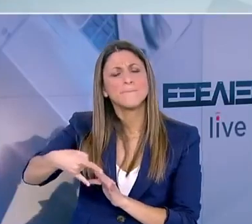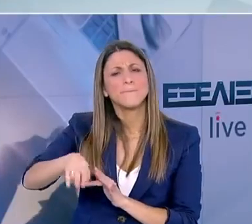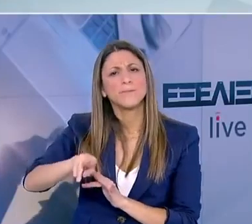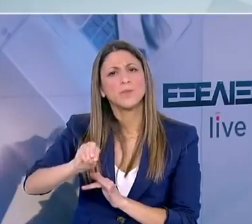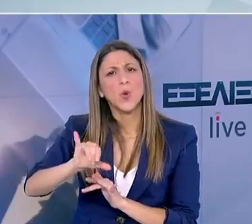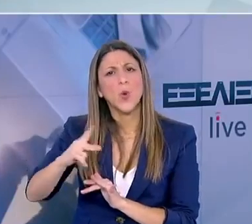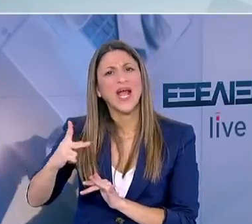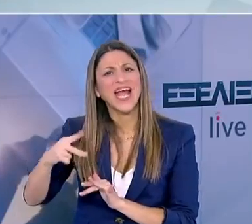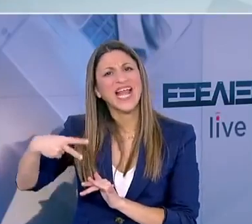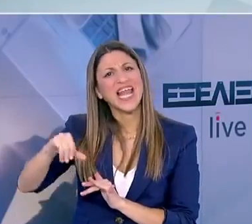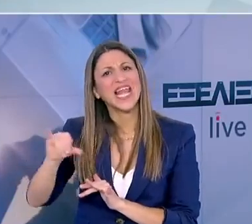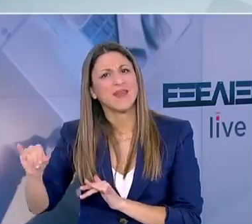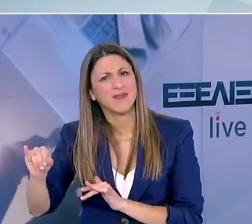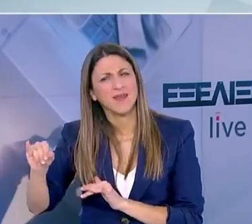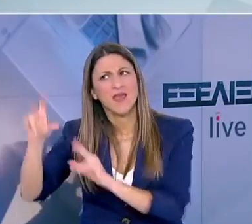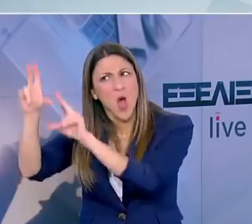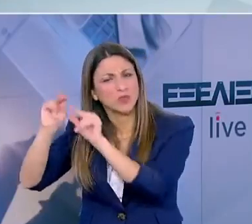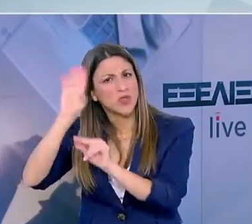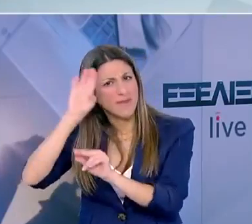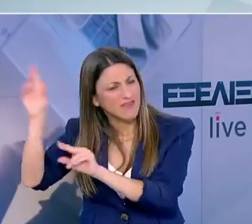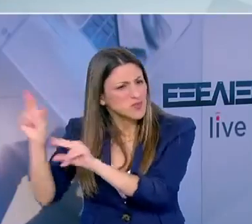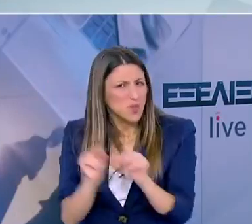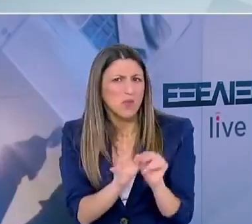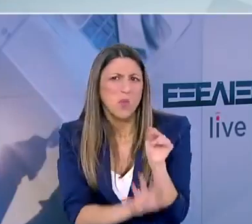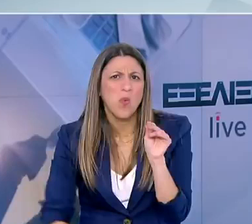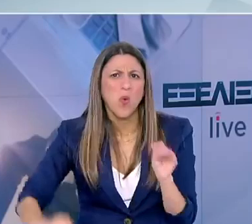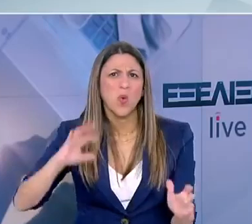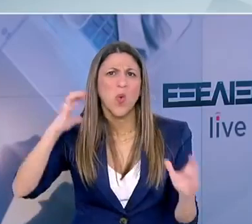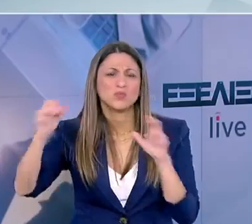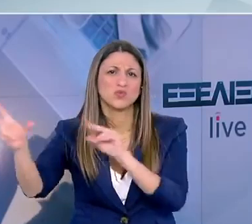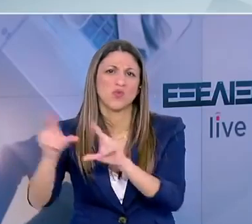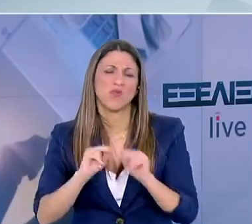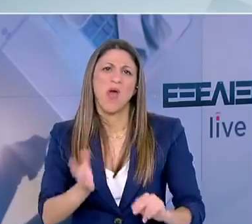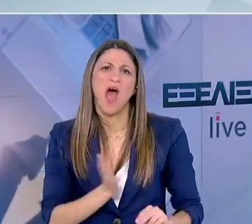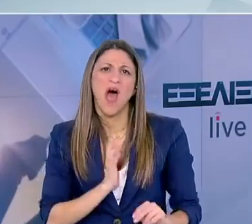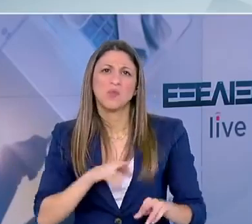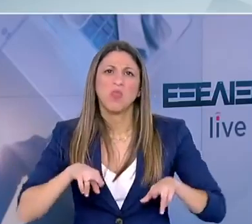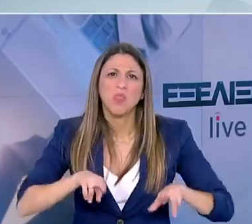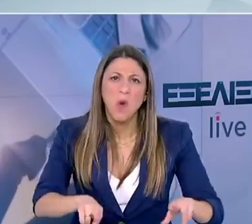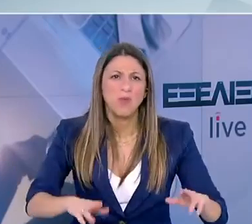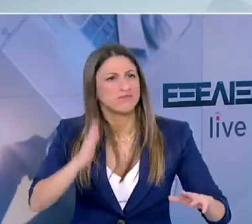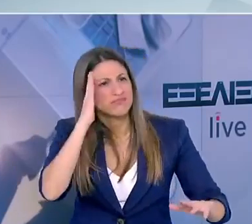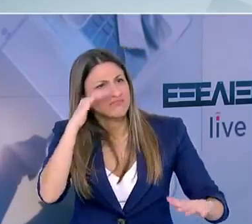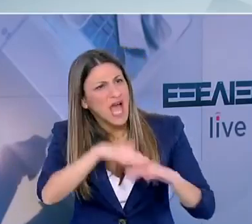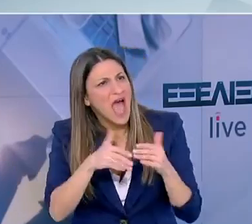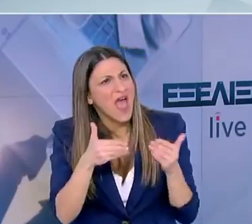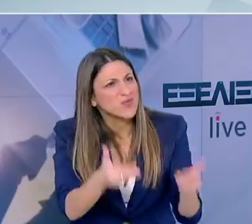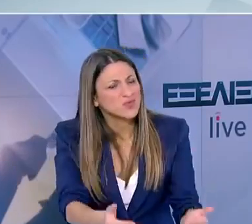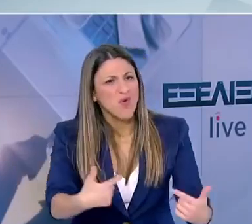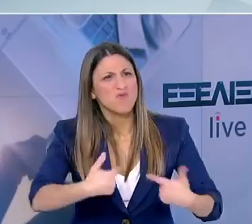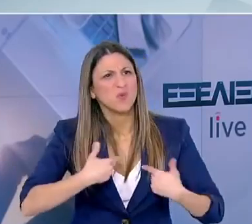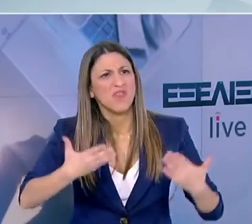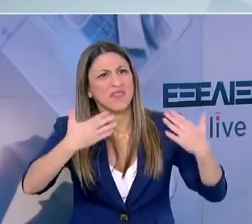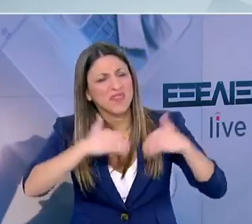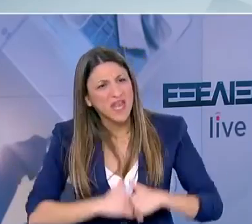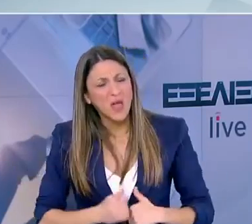Αμερική, όπου άνθρωποι οι οποίοι είναι φτωχοί, κοινωνικά περιθωριοποιημένοι, άστεγοι, δεν έχουν την κατάλληλη φροντίδα υγείας